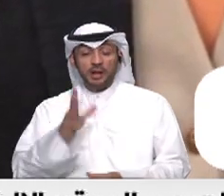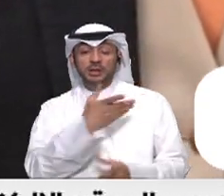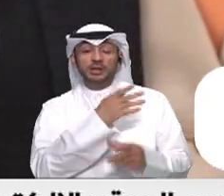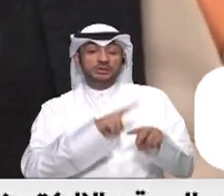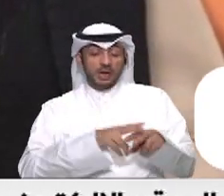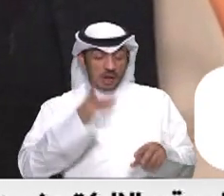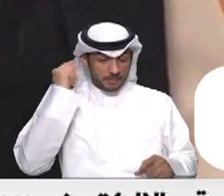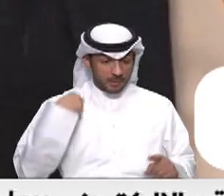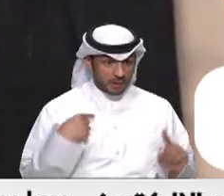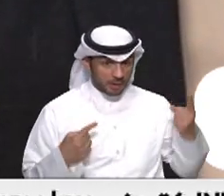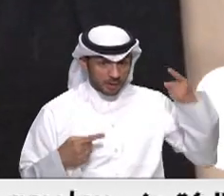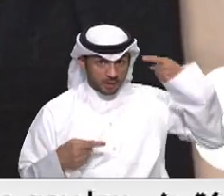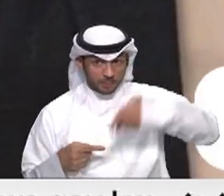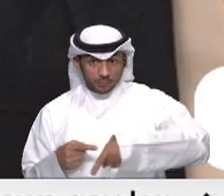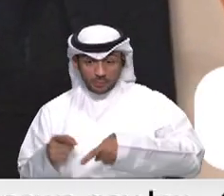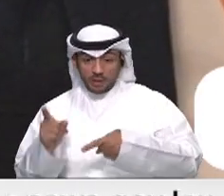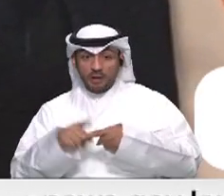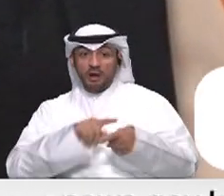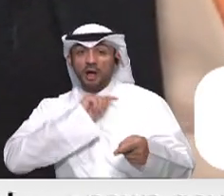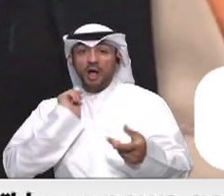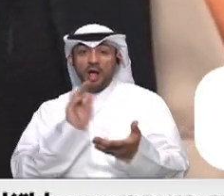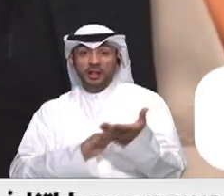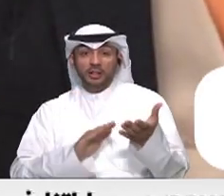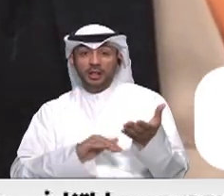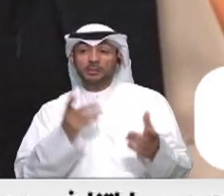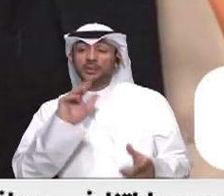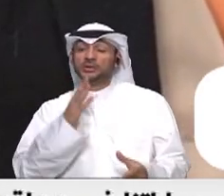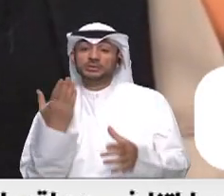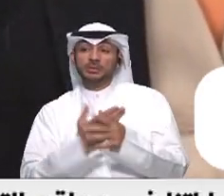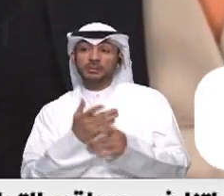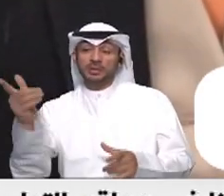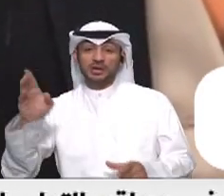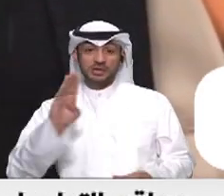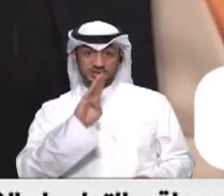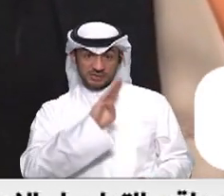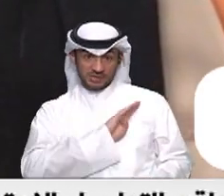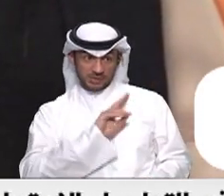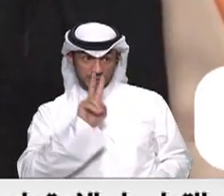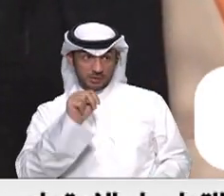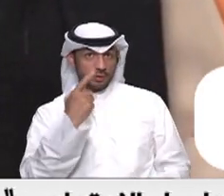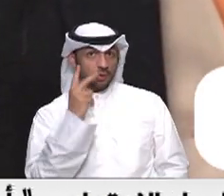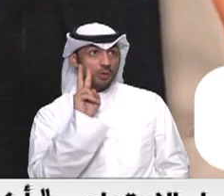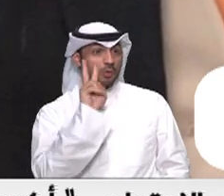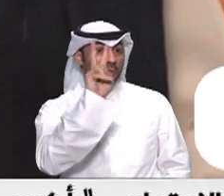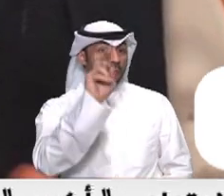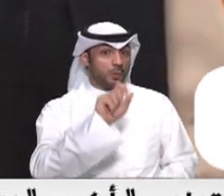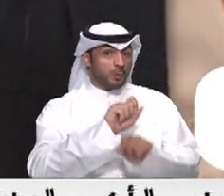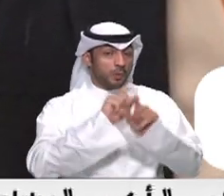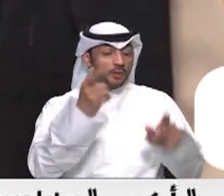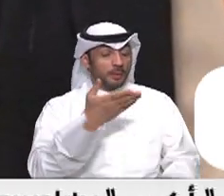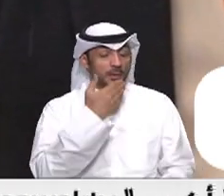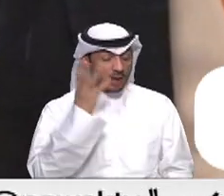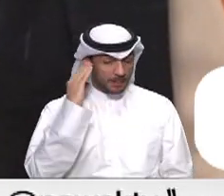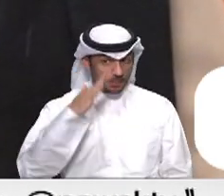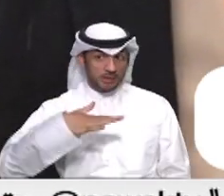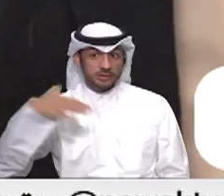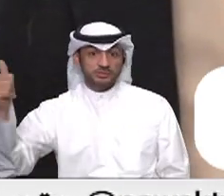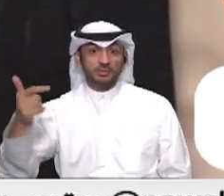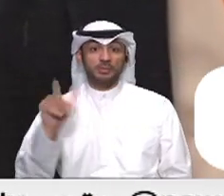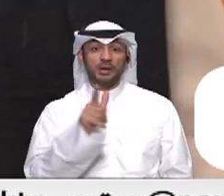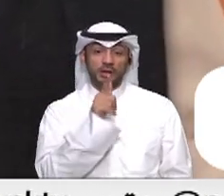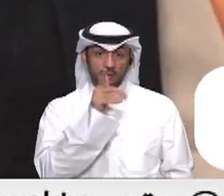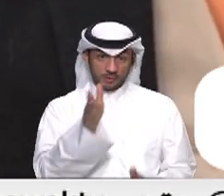يستخدمها العدو الإسرائيلي في حروبه، خاصة فوق المباني المأهولة سكنيا. من الجانب اللبناني